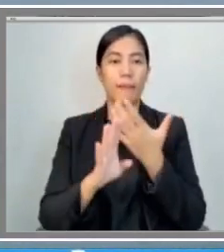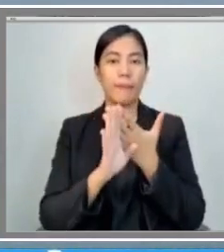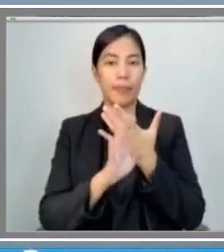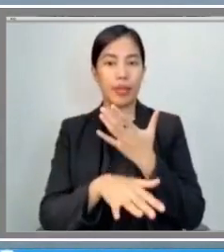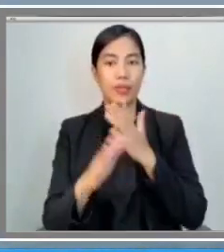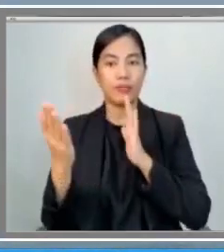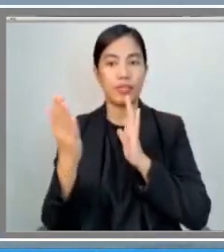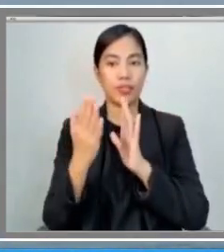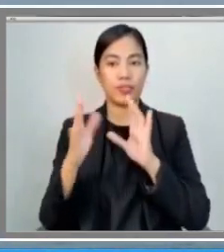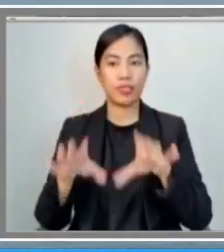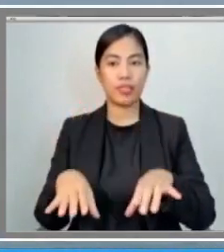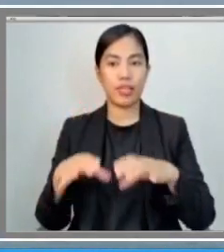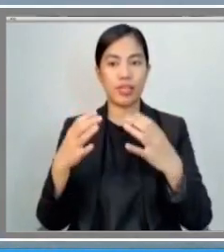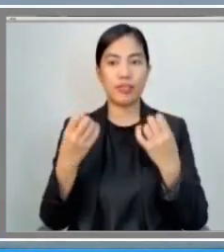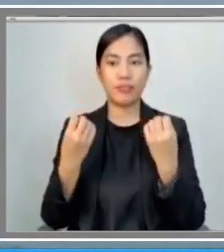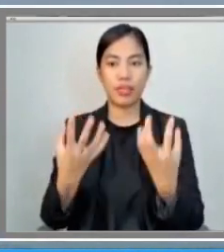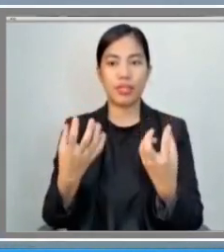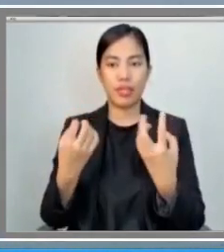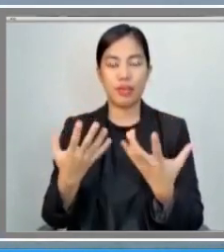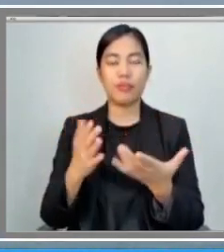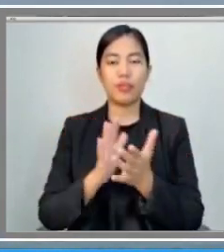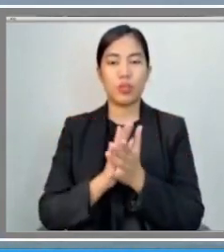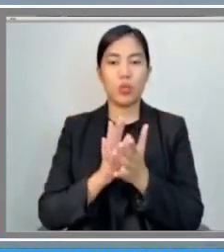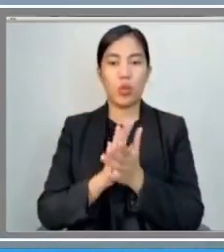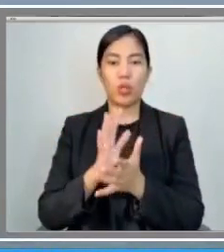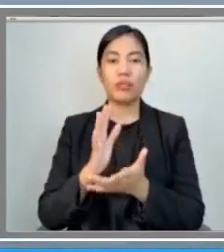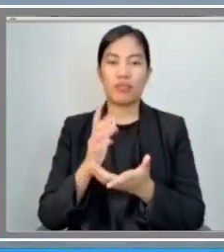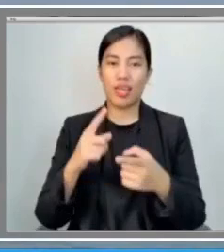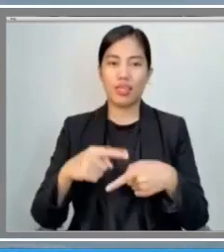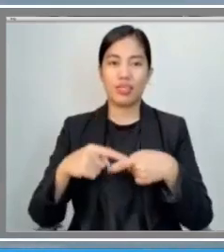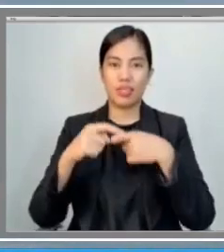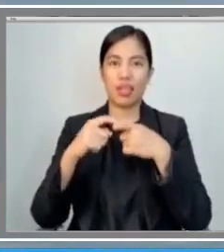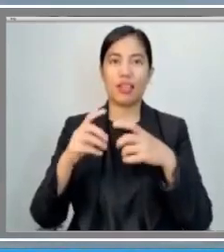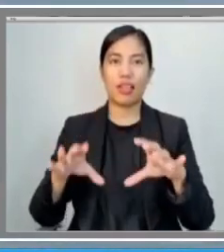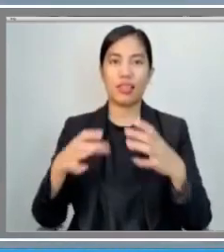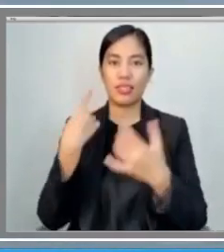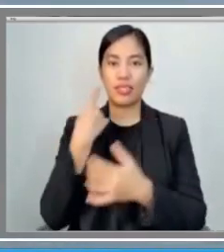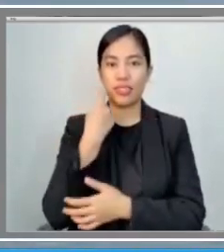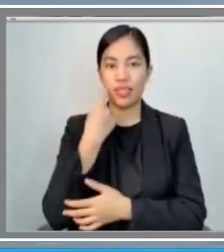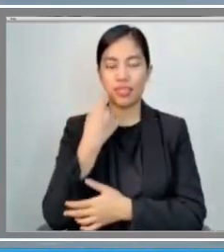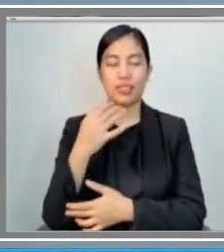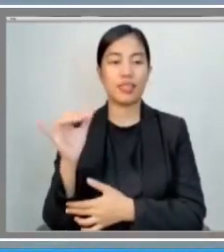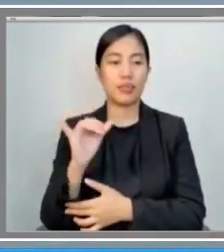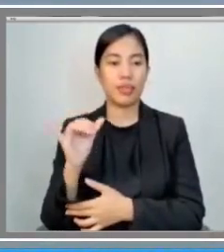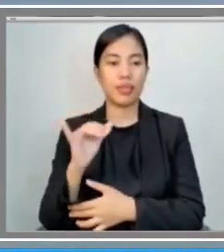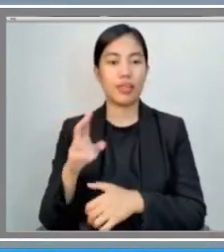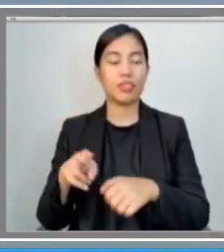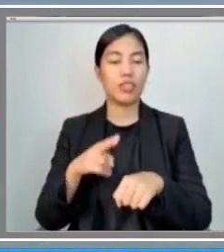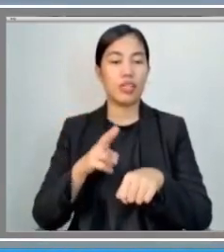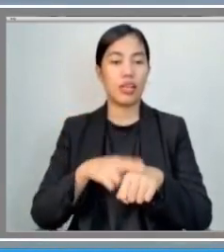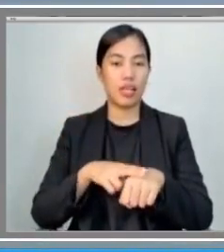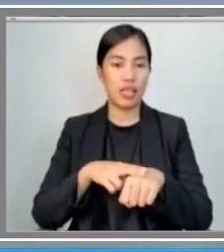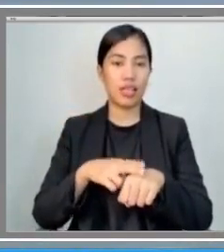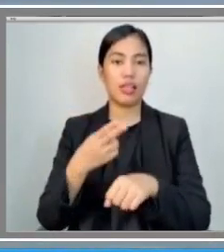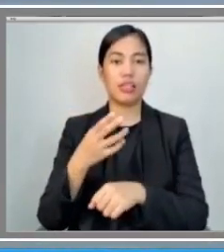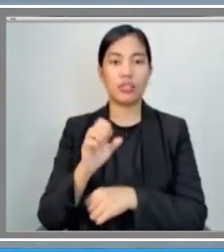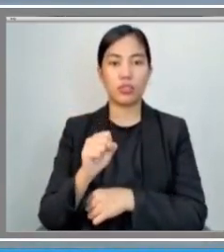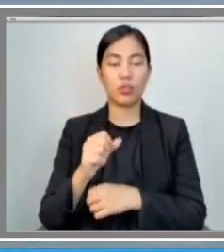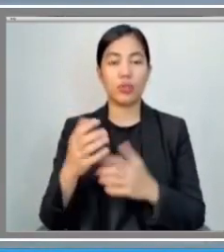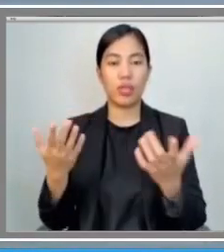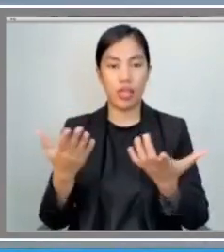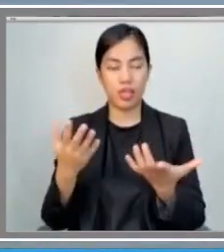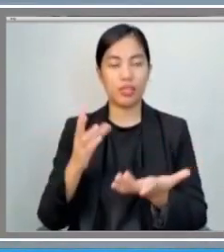paaralan na nagkansela ng pasok nitong mga nakaraang araw gaya na lamang sa bayur bor National High School sa bayan ng mataas na kahoy sa Batangas